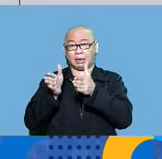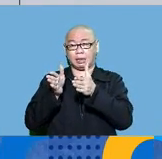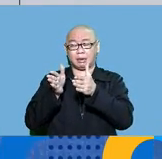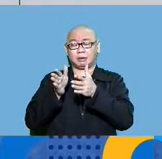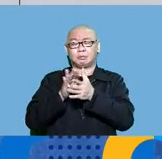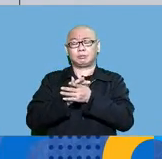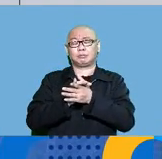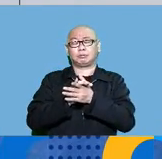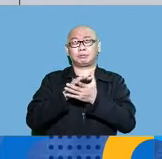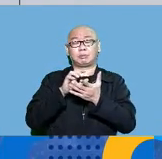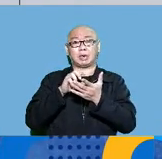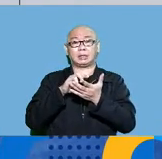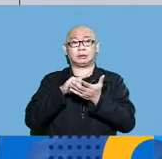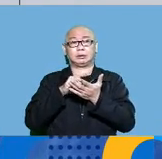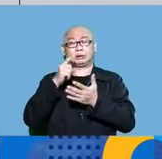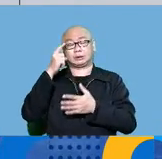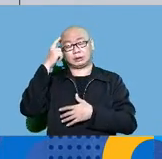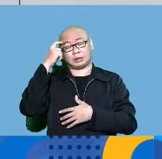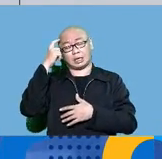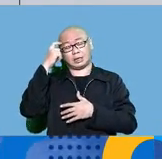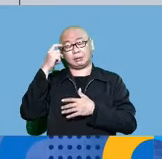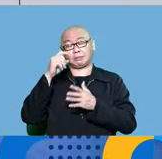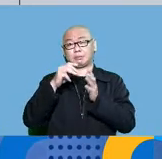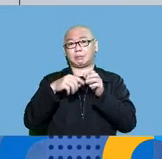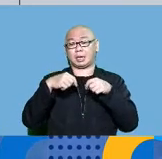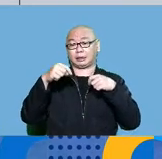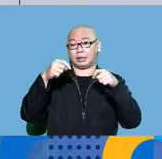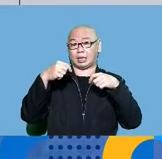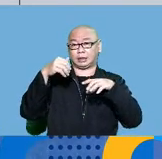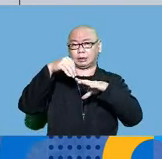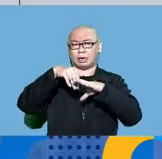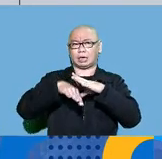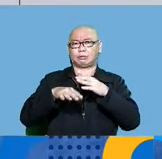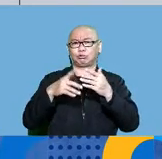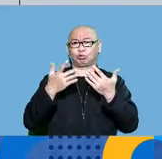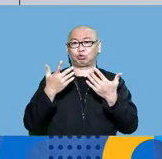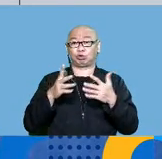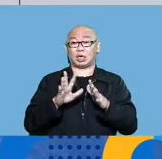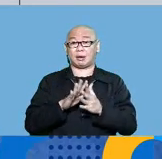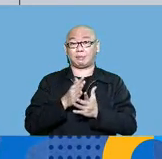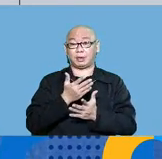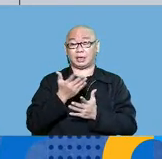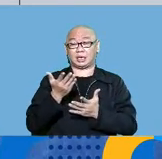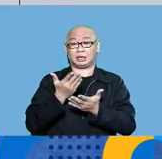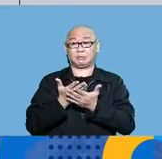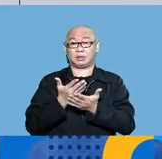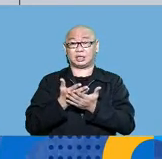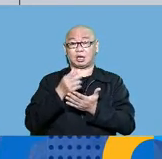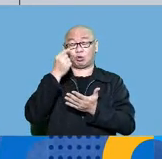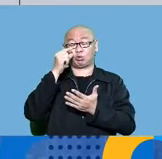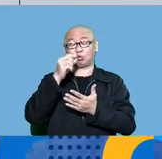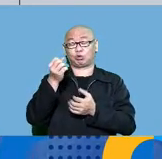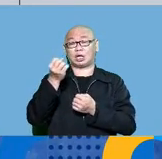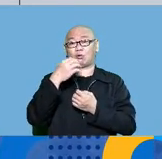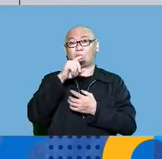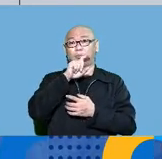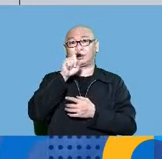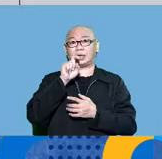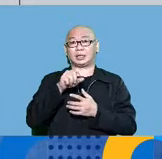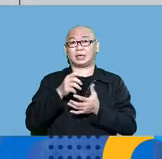mengajak mempelajari materi yang lebih dalam gitu. Setelah itu barulah mereka diminta untuk menjawab